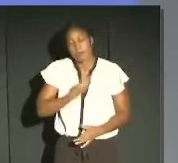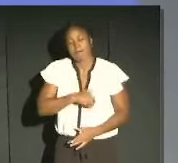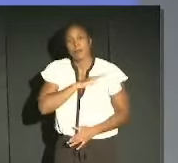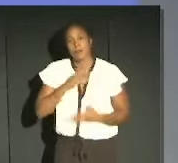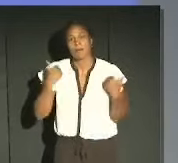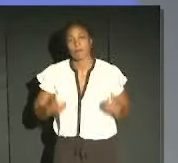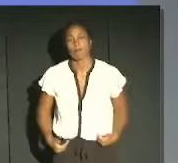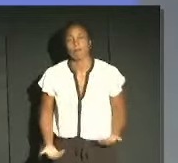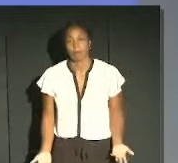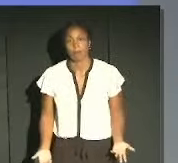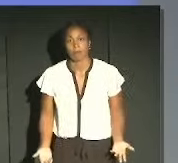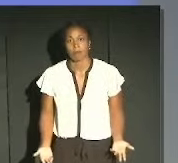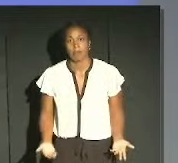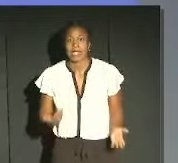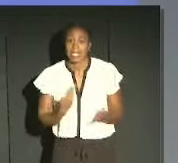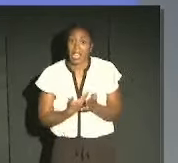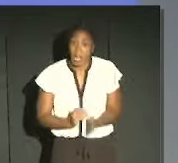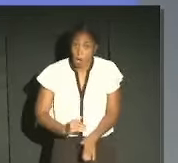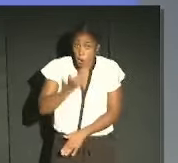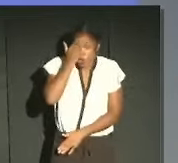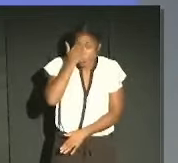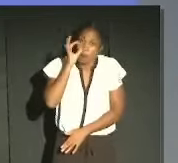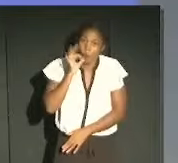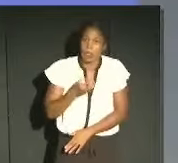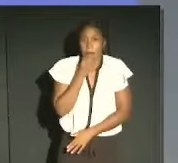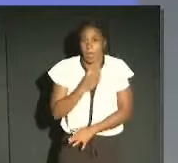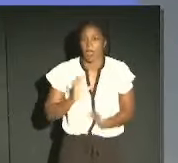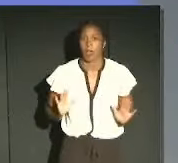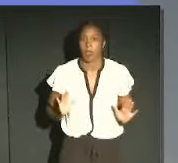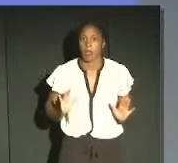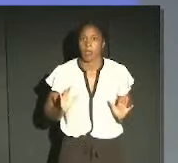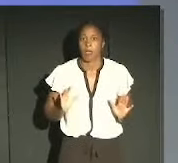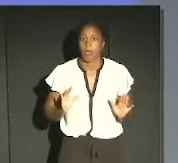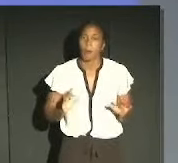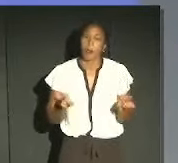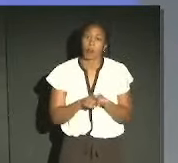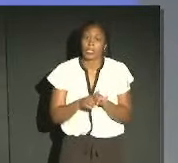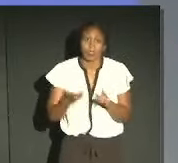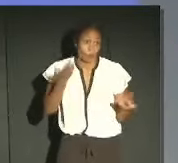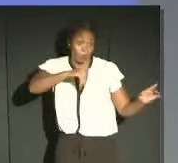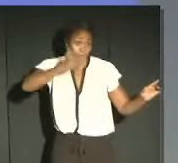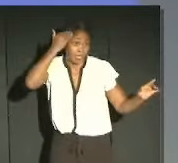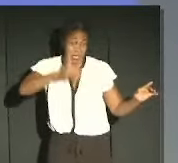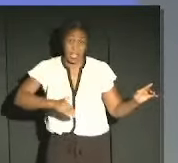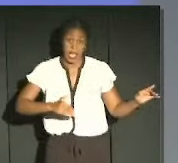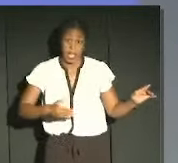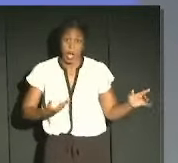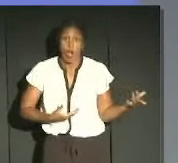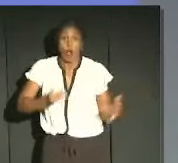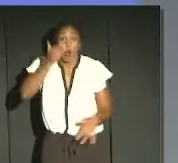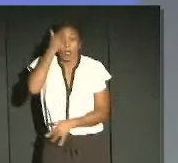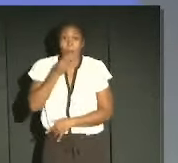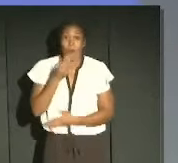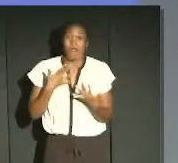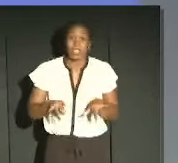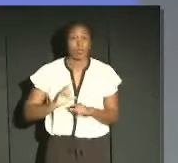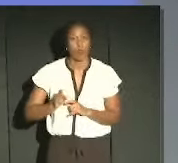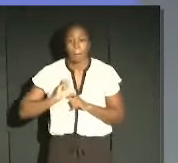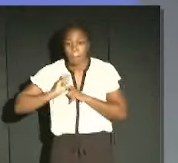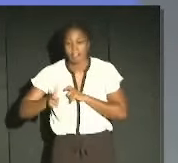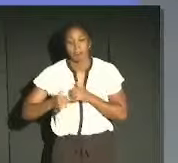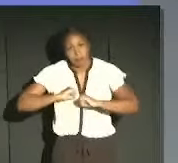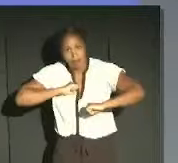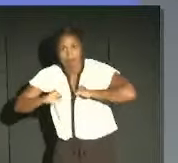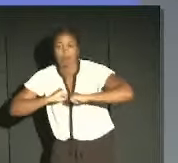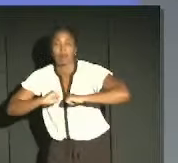entier le reconnaître c'est une chose mais vous savez aussi comme moi qu'il faut agir agir pour